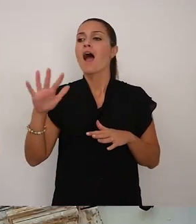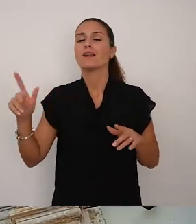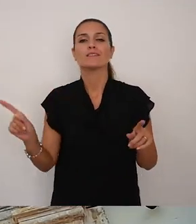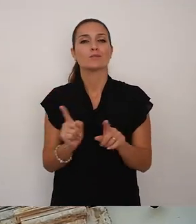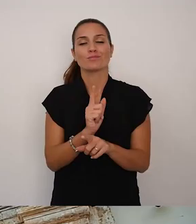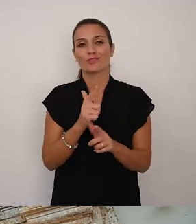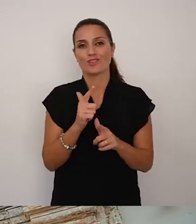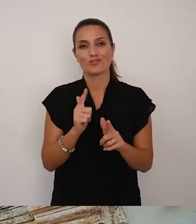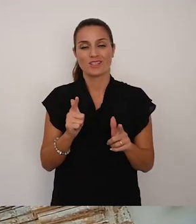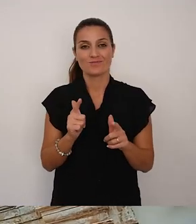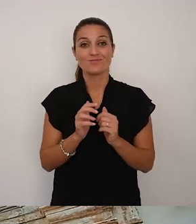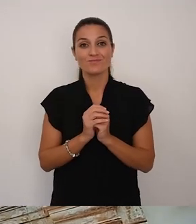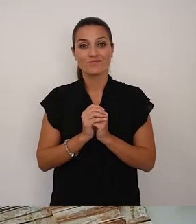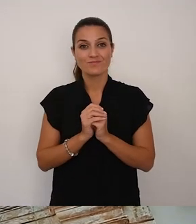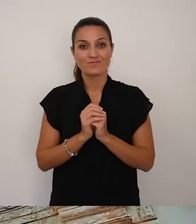genere.